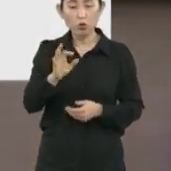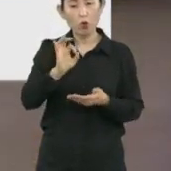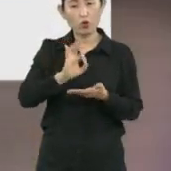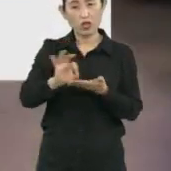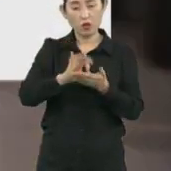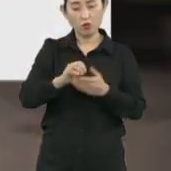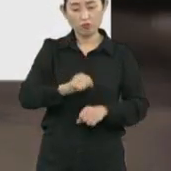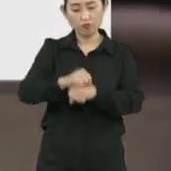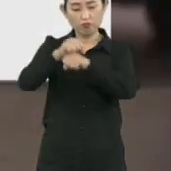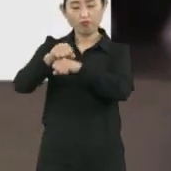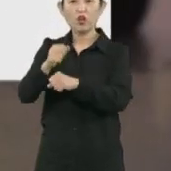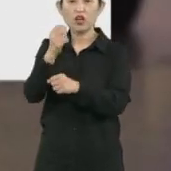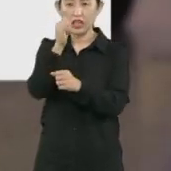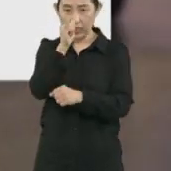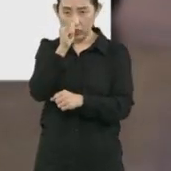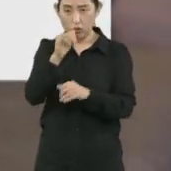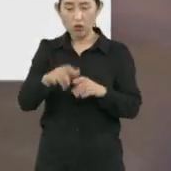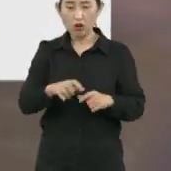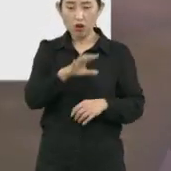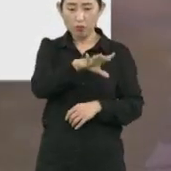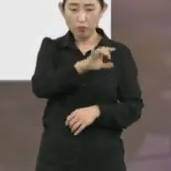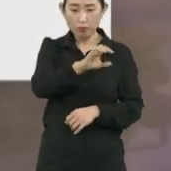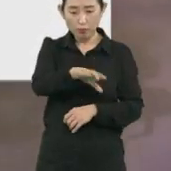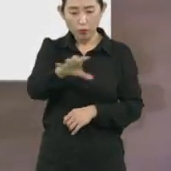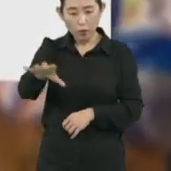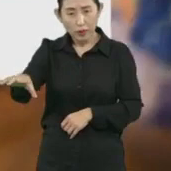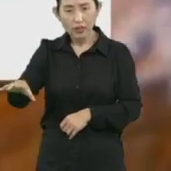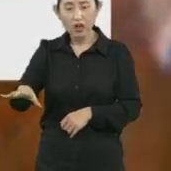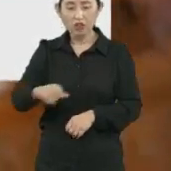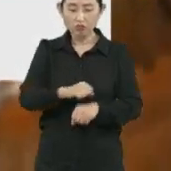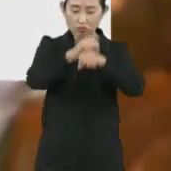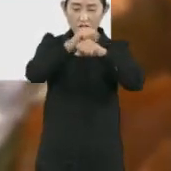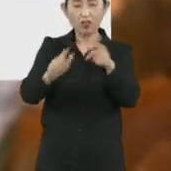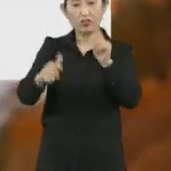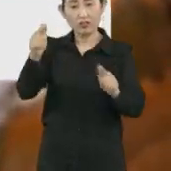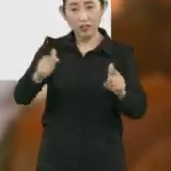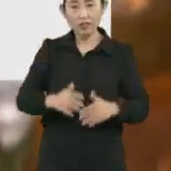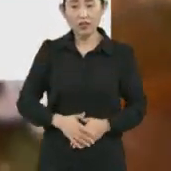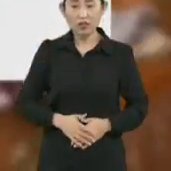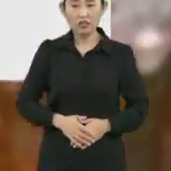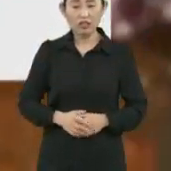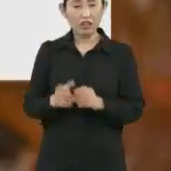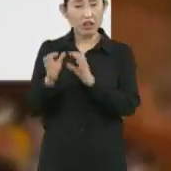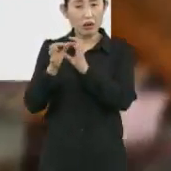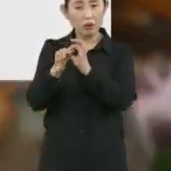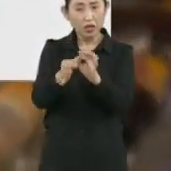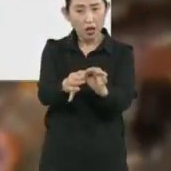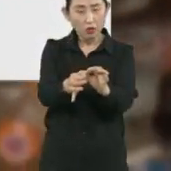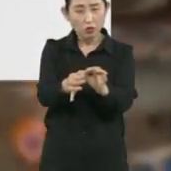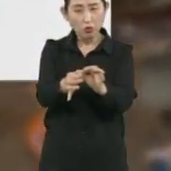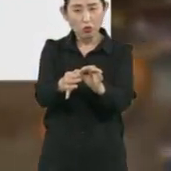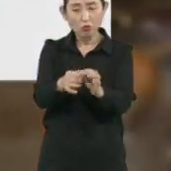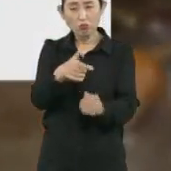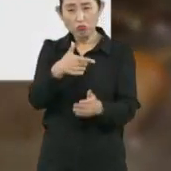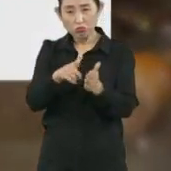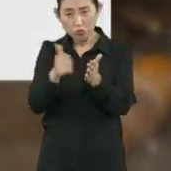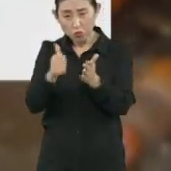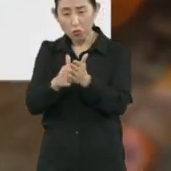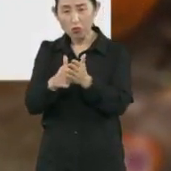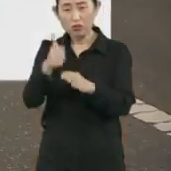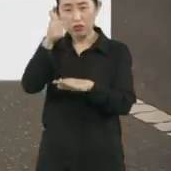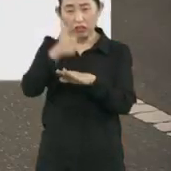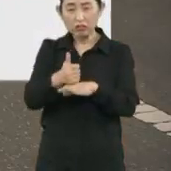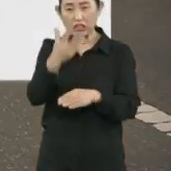요소수만 확보된 상태로 지역별로 확보 물량이 다른 상황입니다. 이 사태가 장기화하면 쓰레기 대란으로 이어질 수 있다는